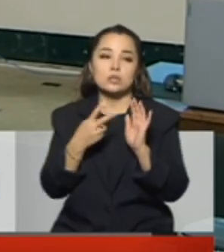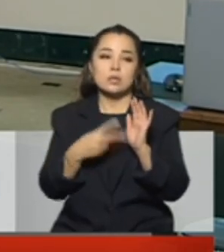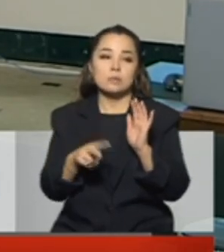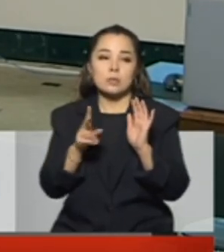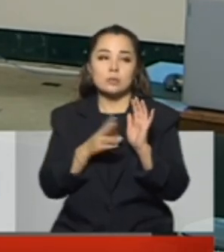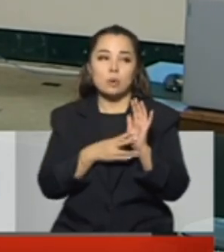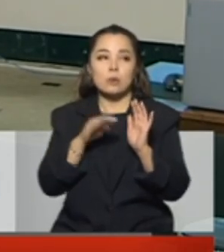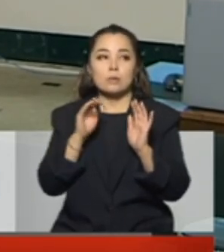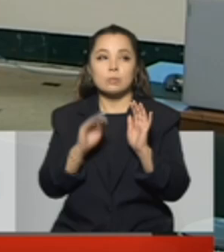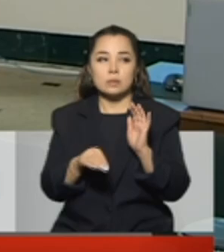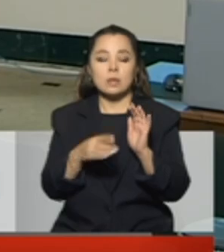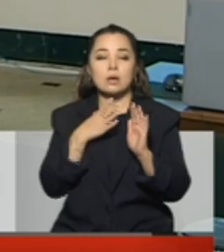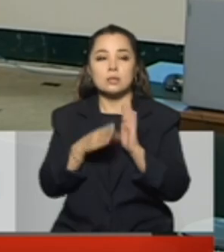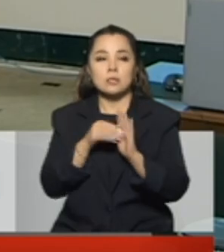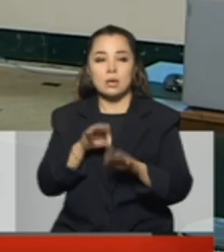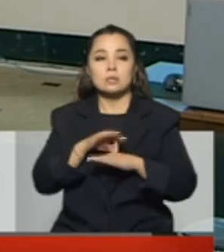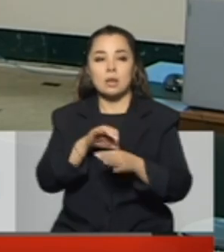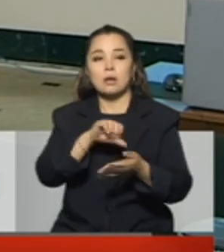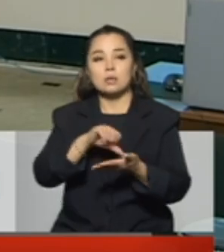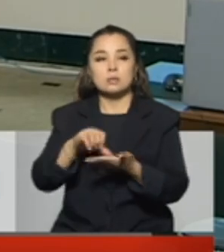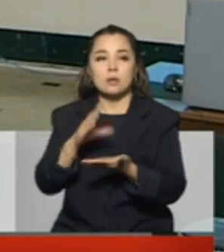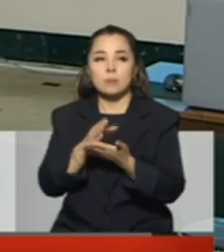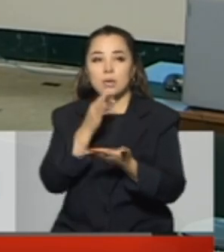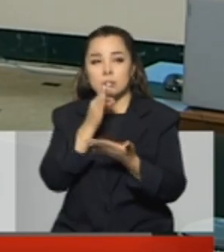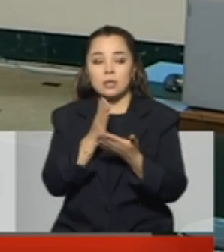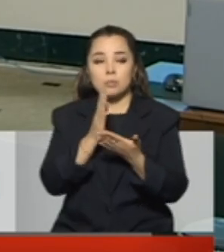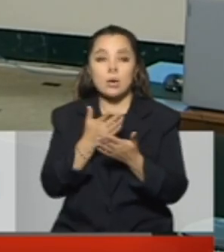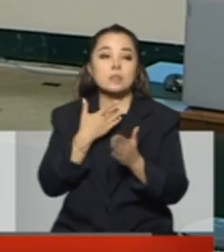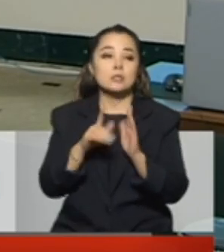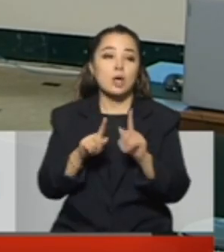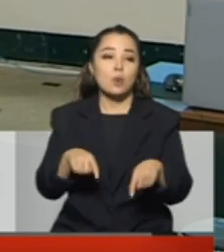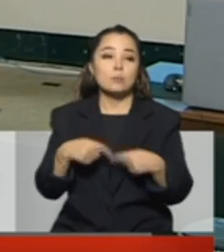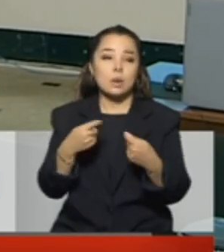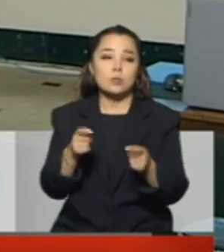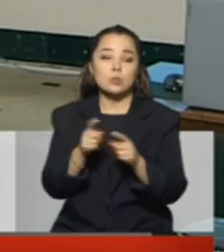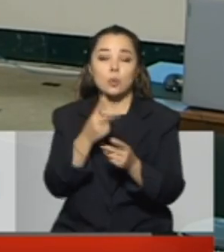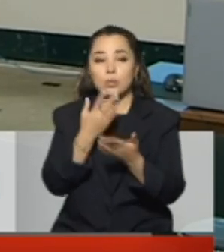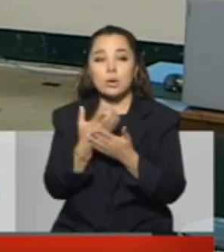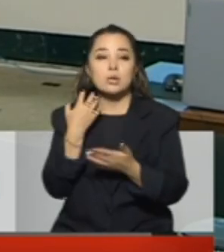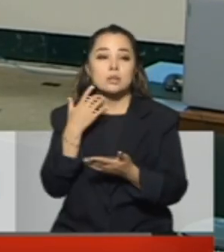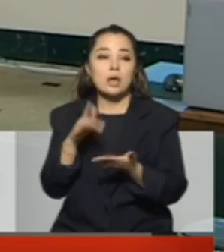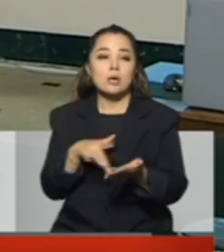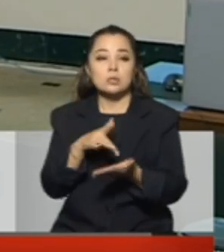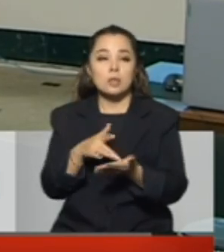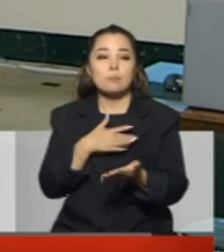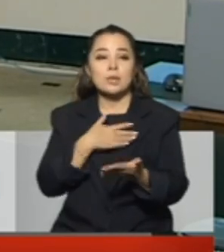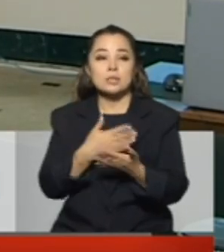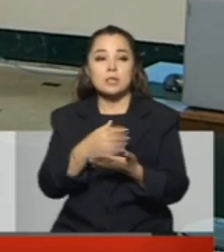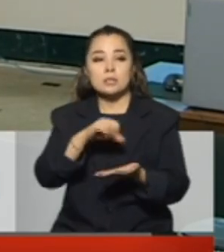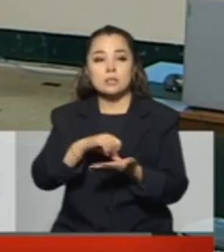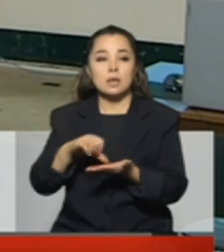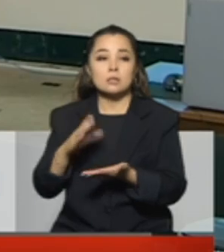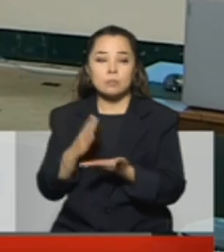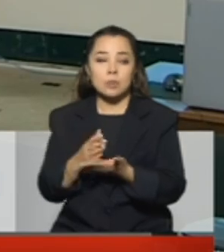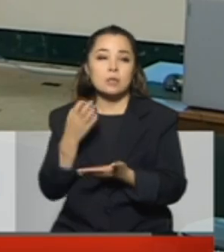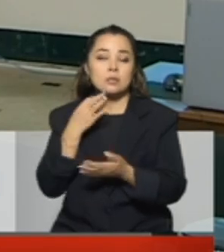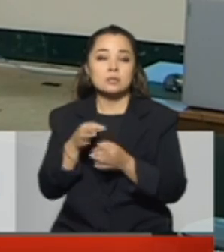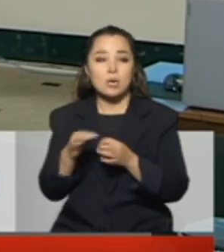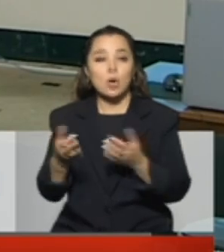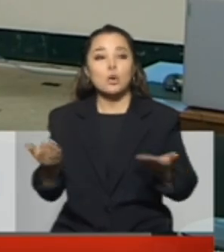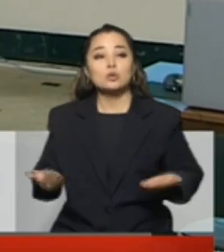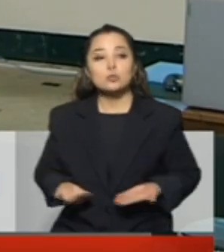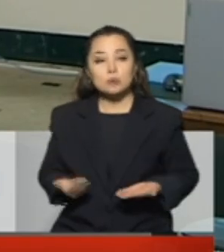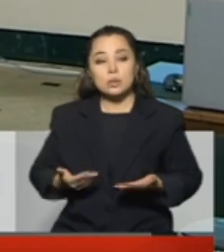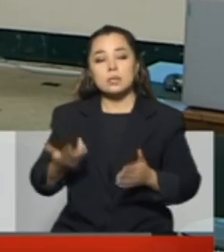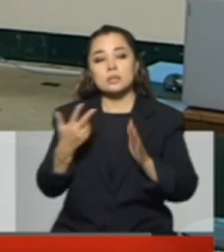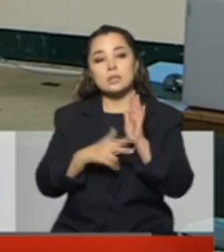7,820,918 адам науқанға қатысты дегенді аңғартады. Дауыс беру көрсеткіші жағынан қызылордалықтар өте белсенді болды, сыр өңірінің